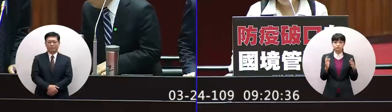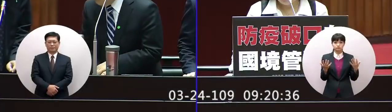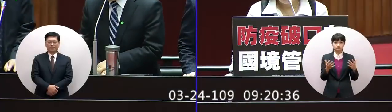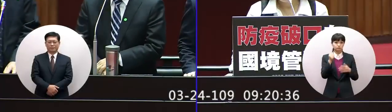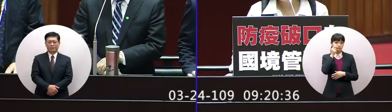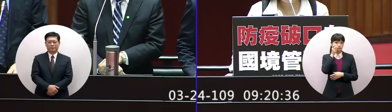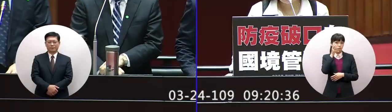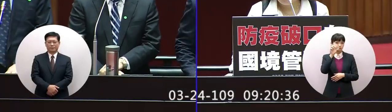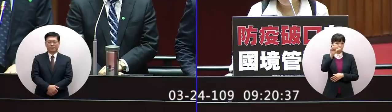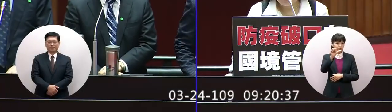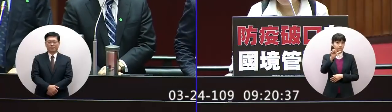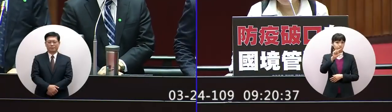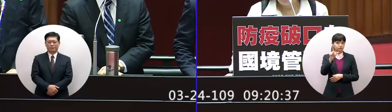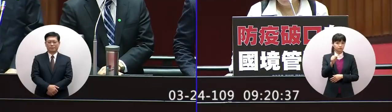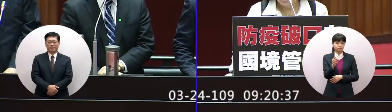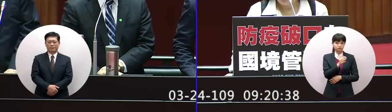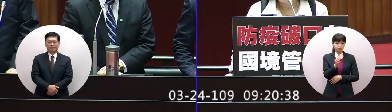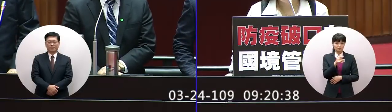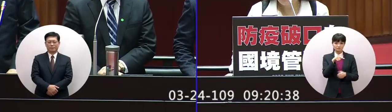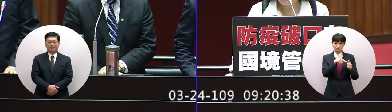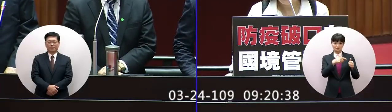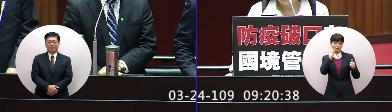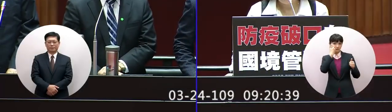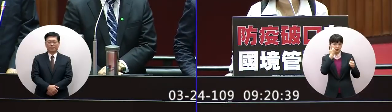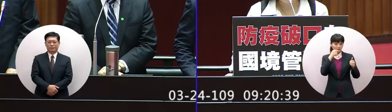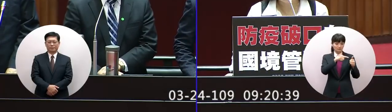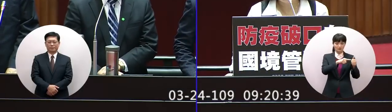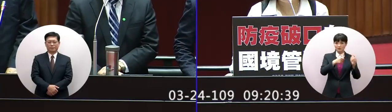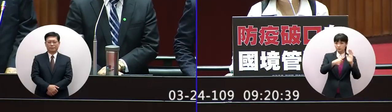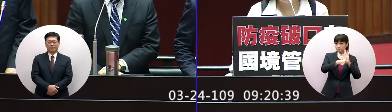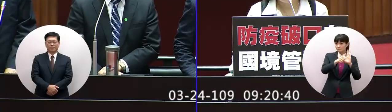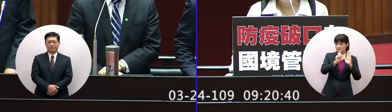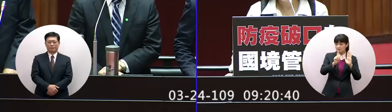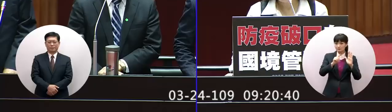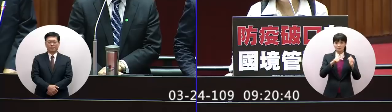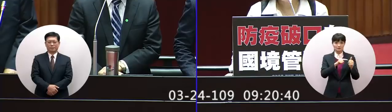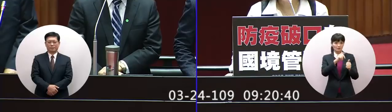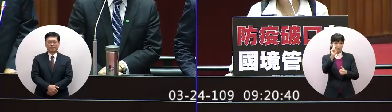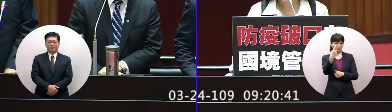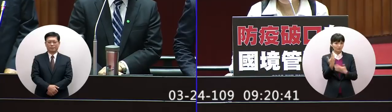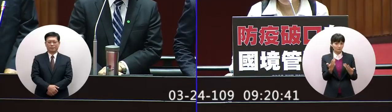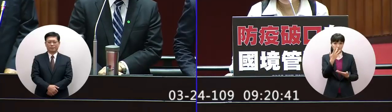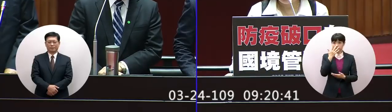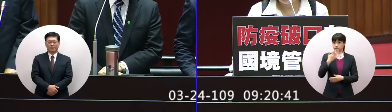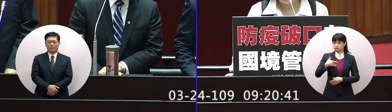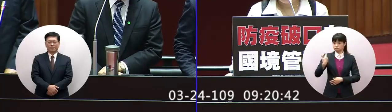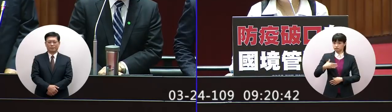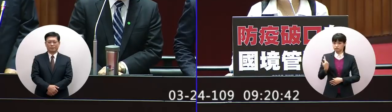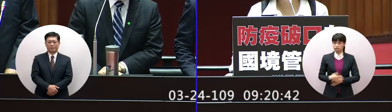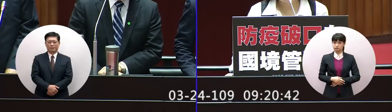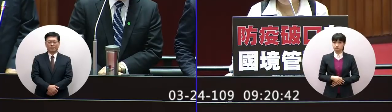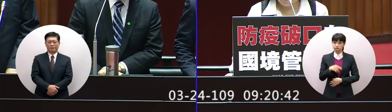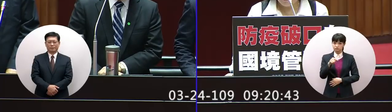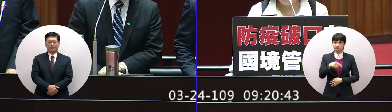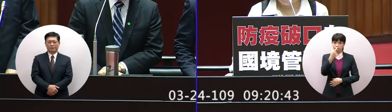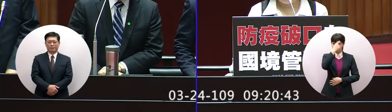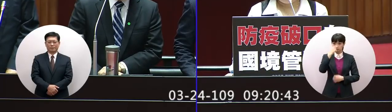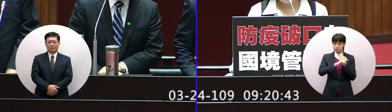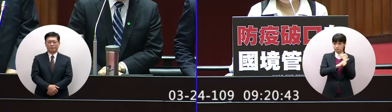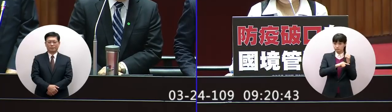4个多月了，他是谁，叫做什么名字啊，从哪里来，我们通通不知道。在我们的司法文书之中，我们把它叫